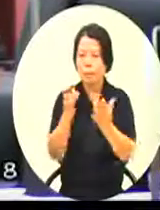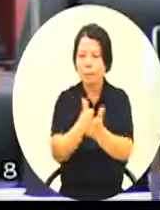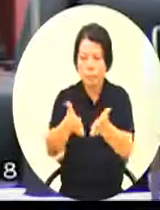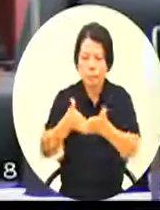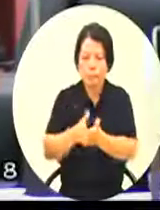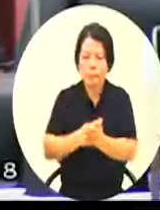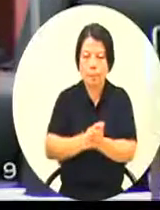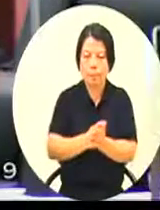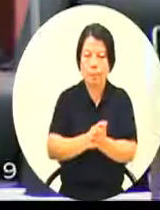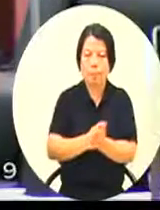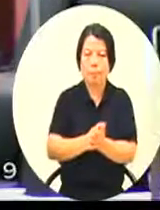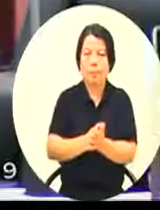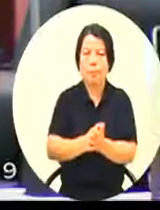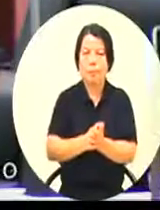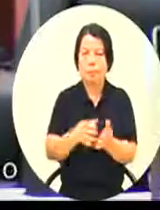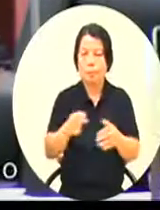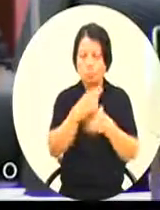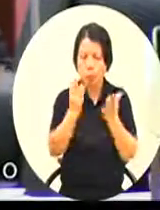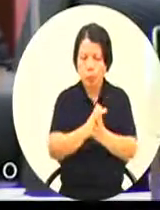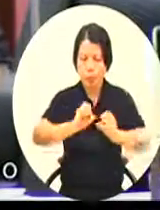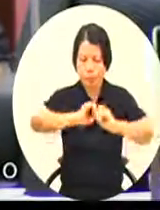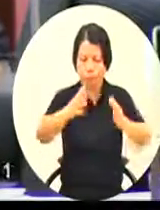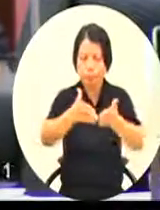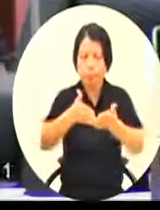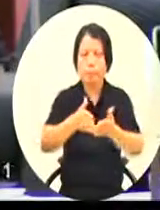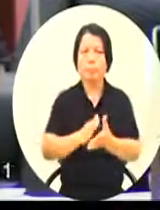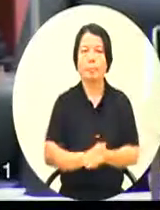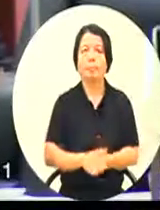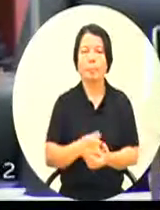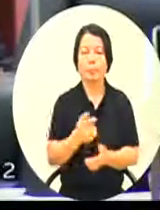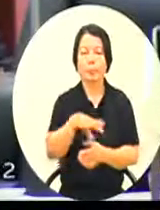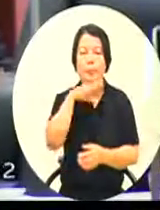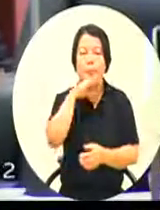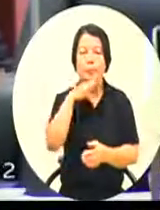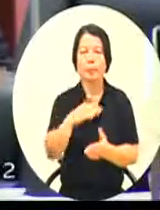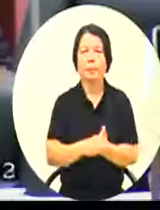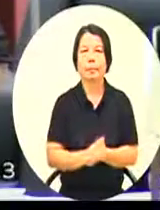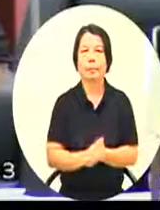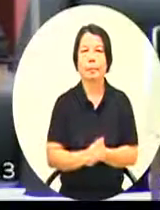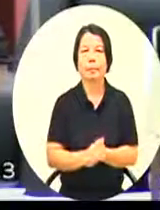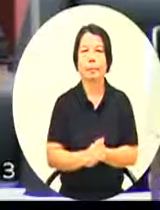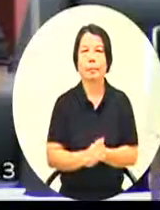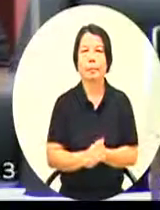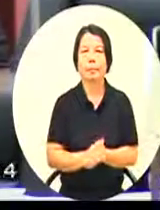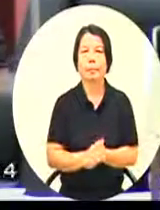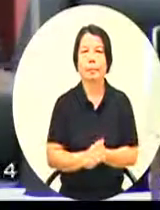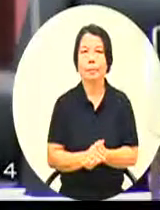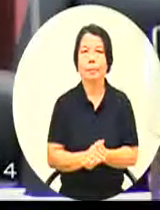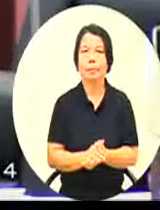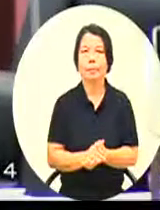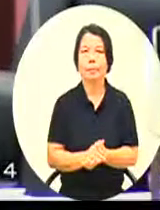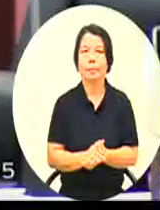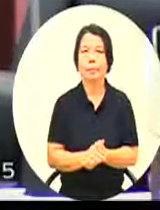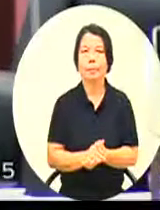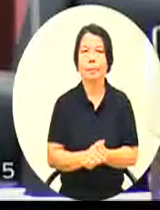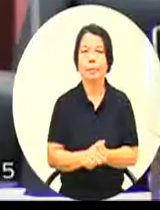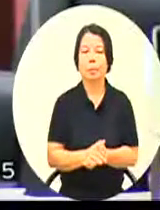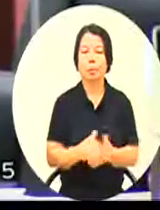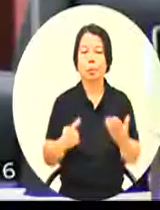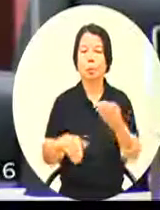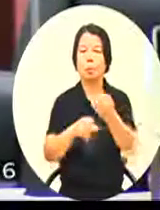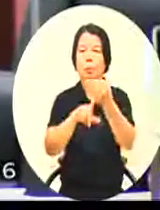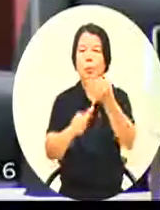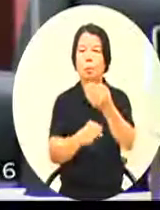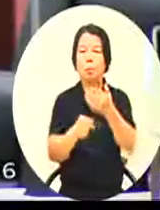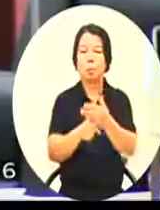做一个非常大的一个平衡。那么我们待会就来看一下。那我在9月份吧，我